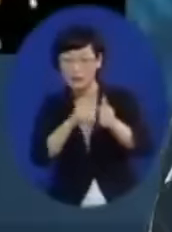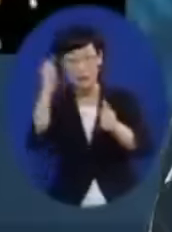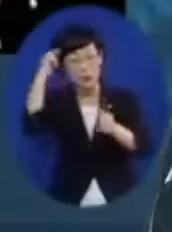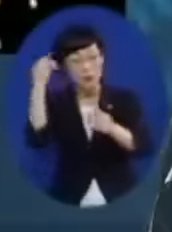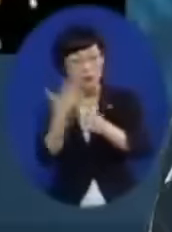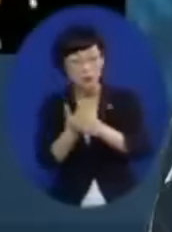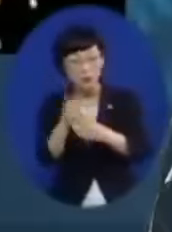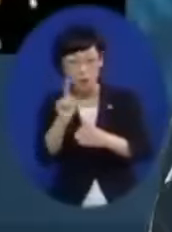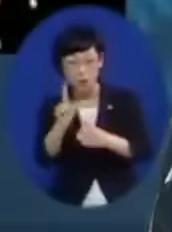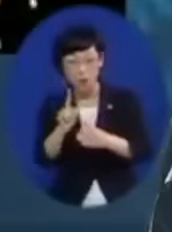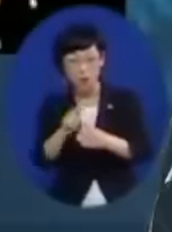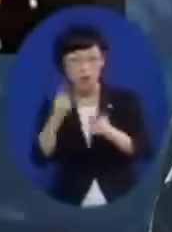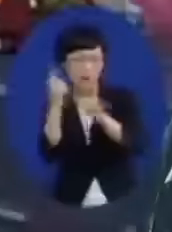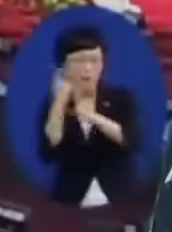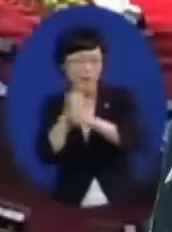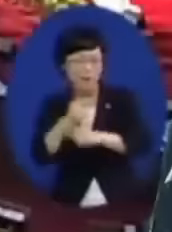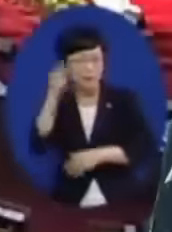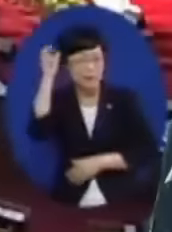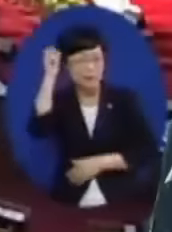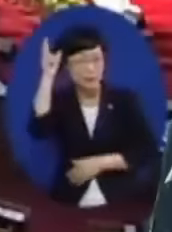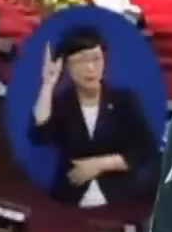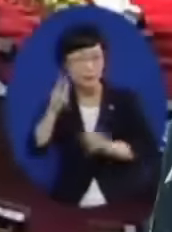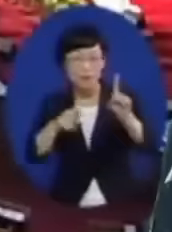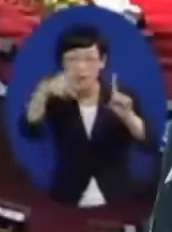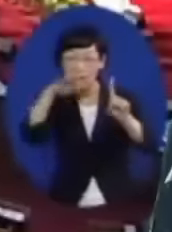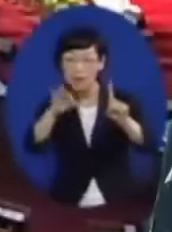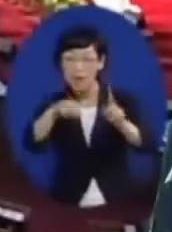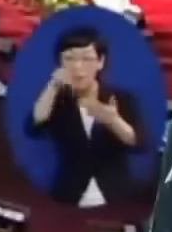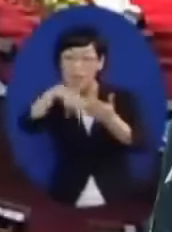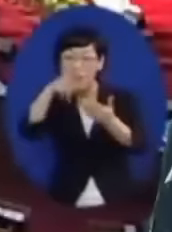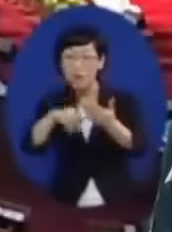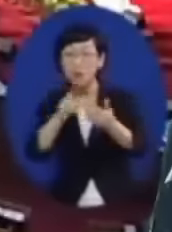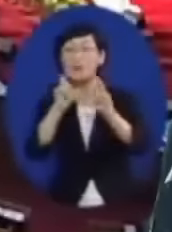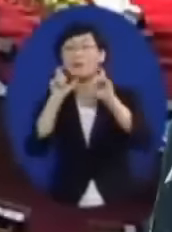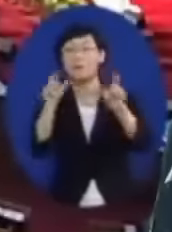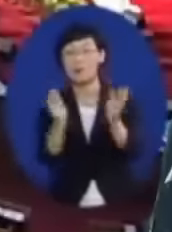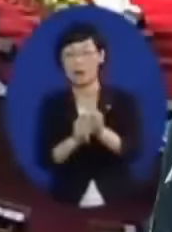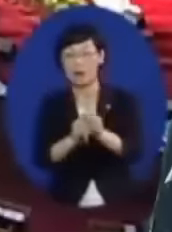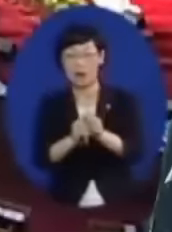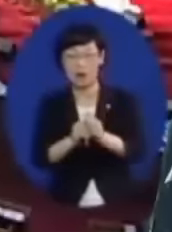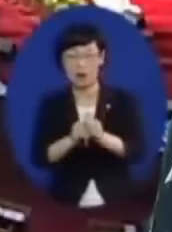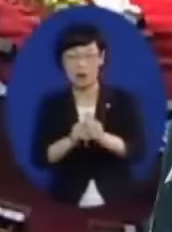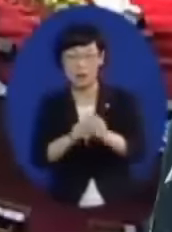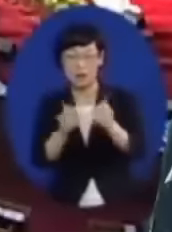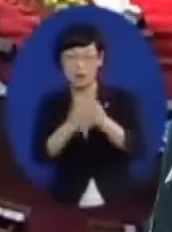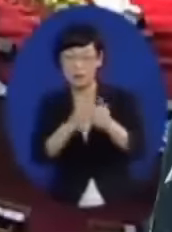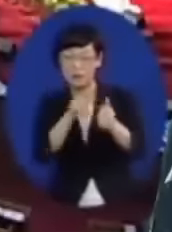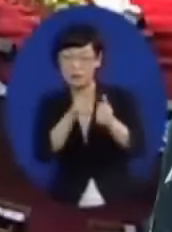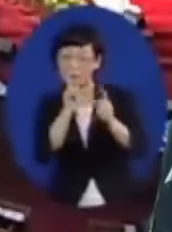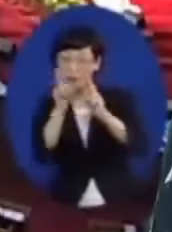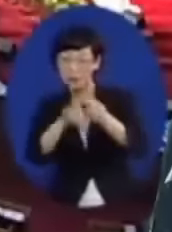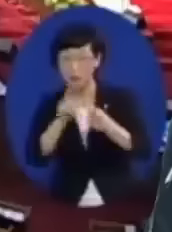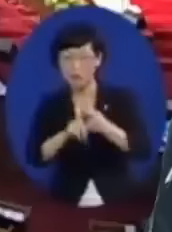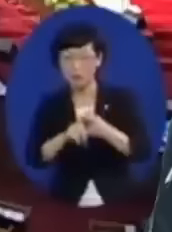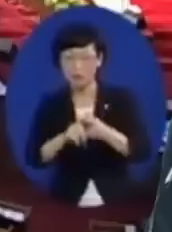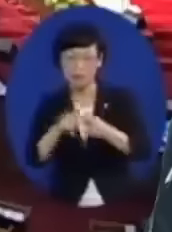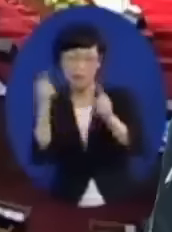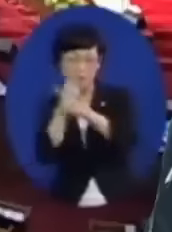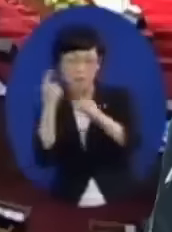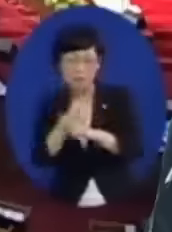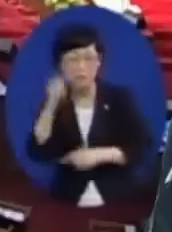한 장씩을 읽도록 했습니다. 스티븐 스캇은 잠언을 매일 읽으며 어제와 다른 오늘을